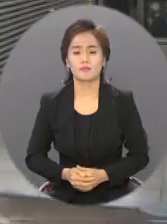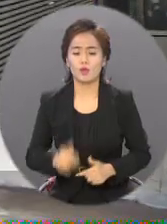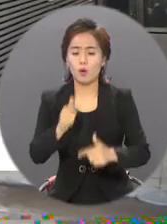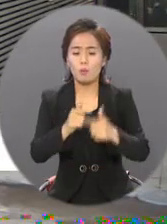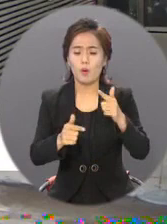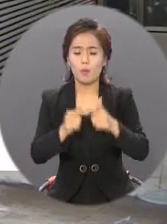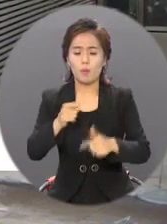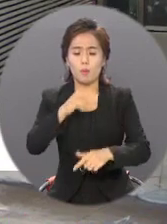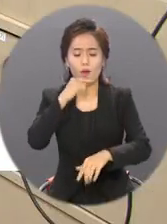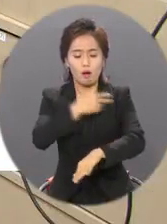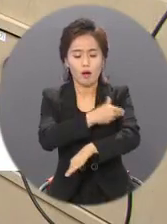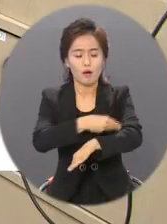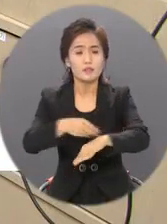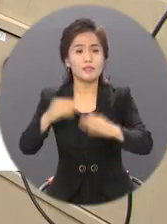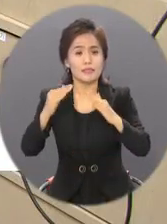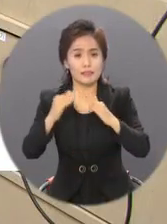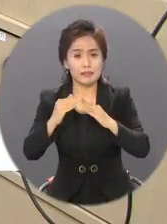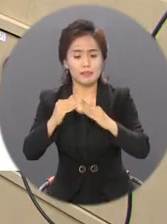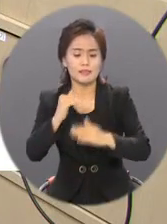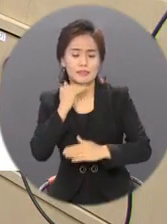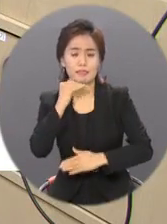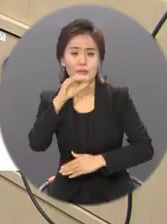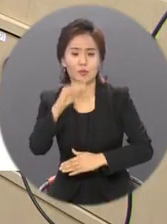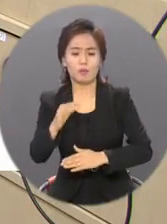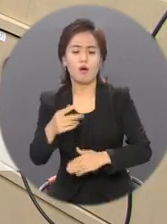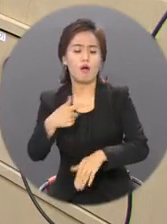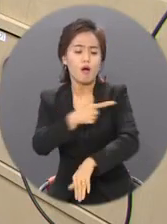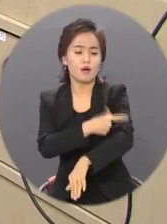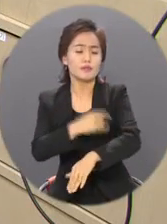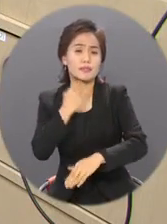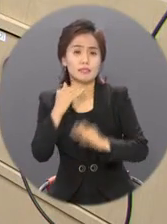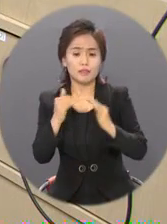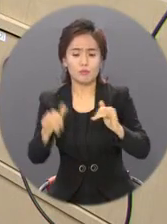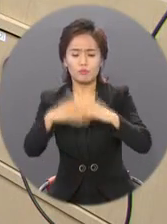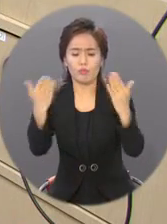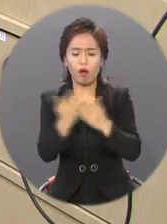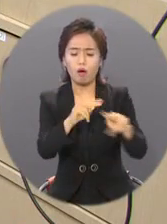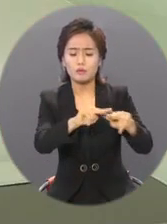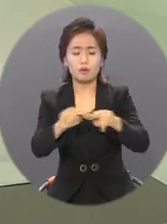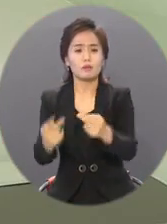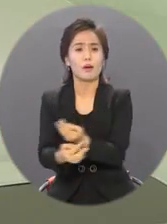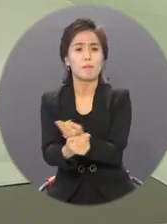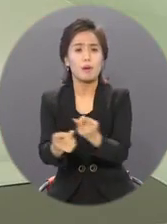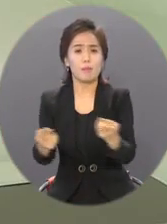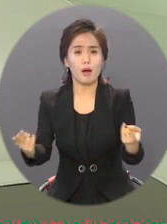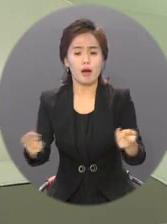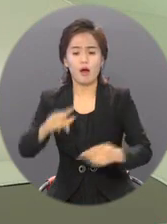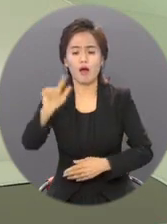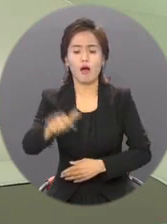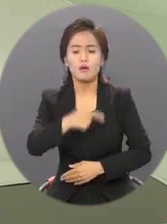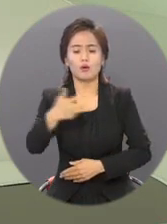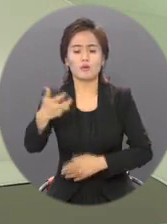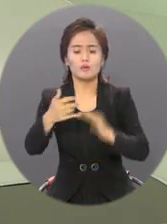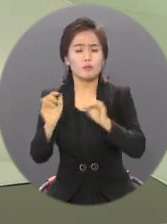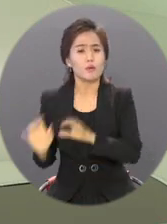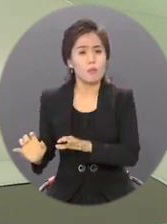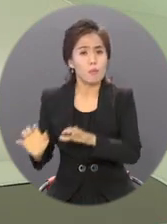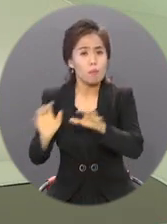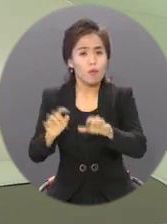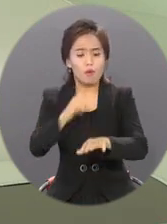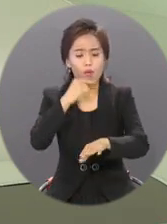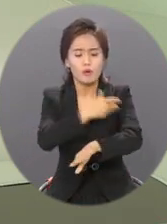목포의 한 헌혈의집 잭이 장소와 헌혈을 의자가 대부분 텅 비었습니다 하루 8명까지 몰려